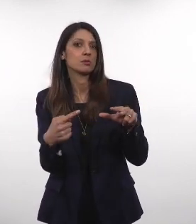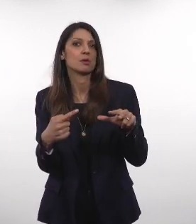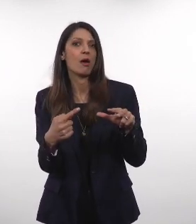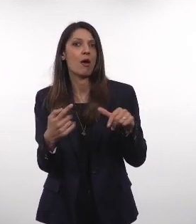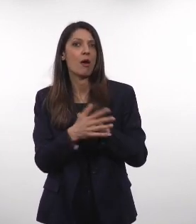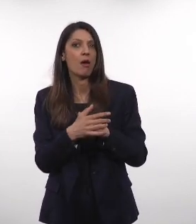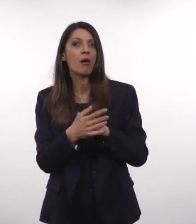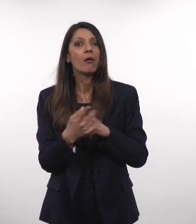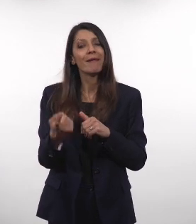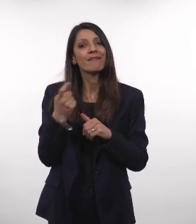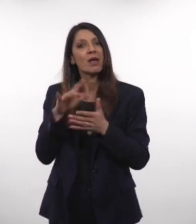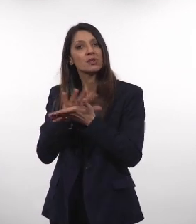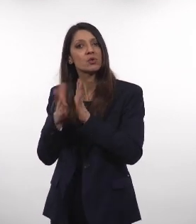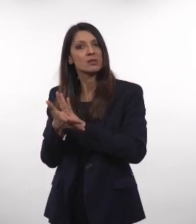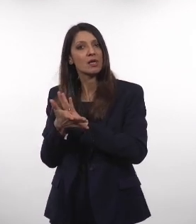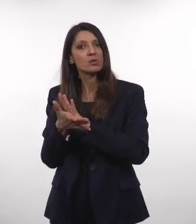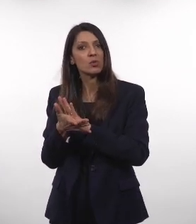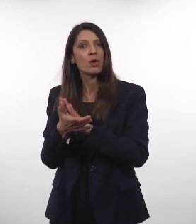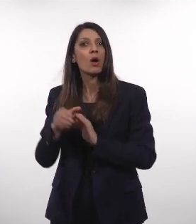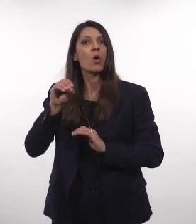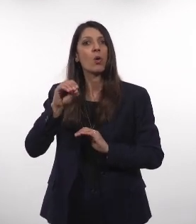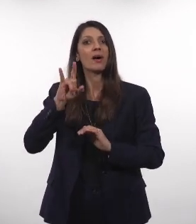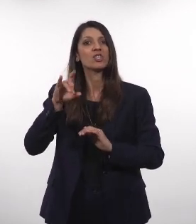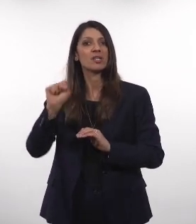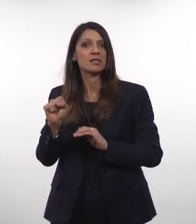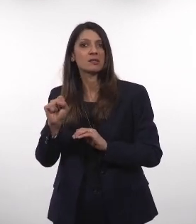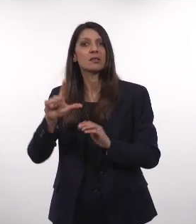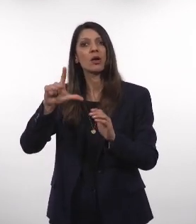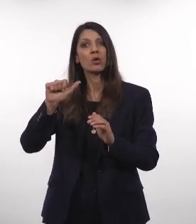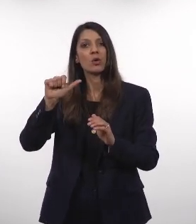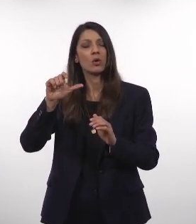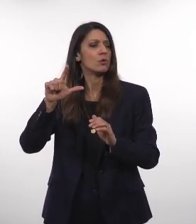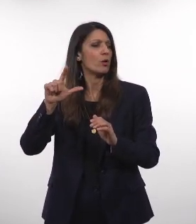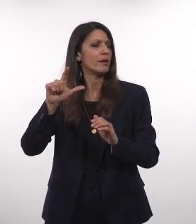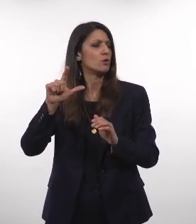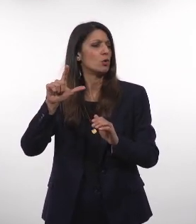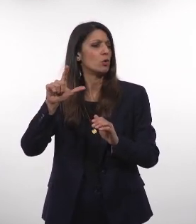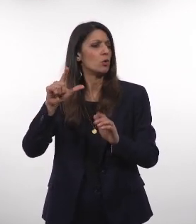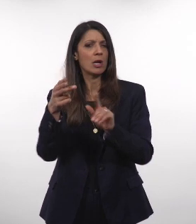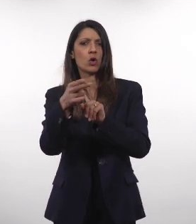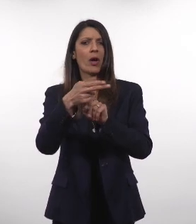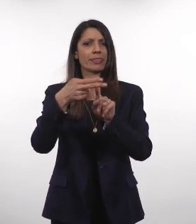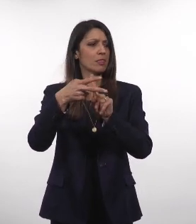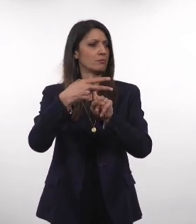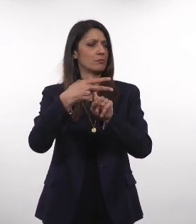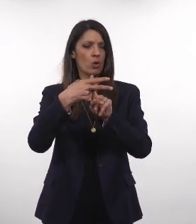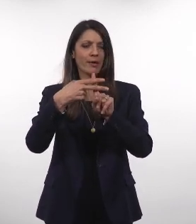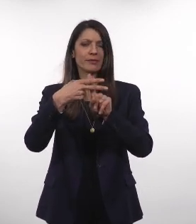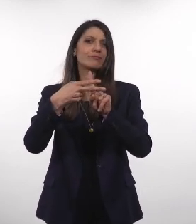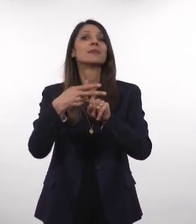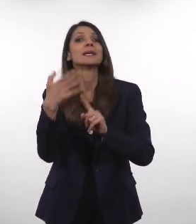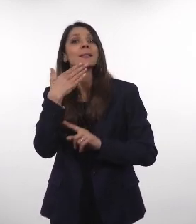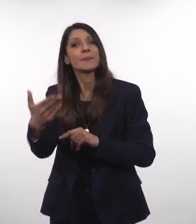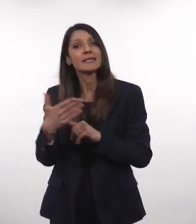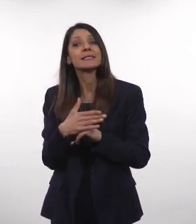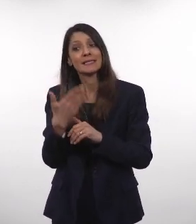proposée par l'association gestionnaire l'OHS de Lorraine, l'Office d'hygiène sociale de Lorraine, que nous remercions. Merci à eux pour